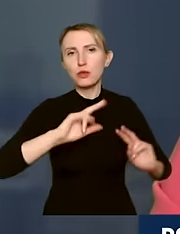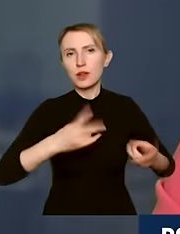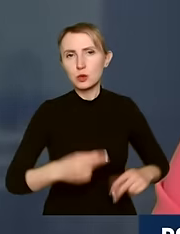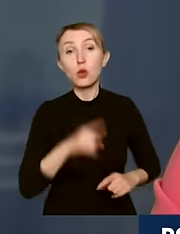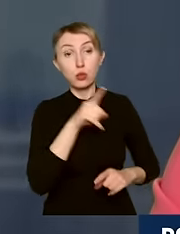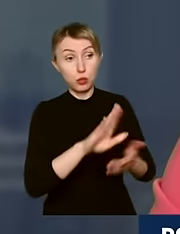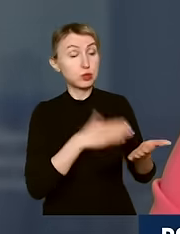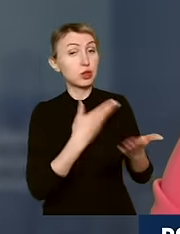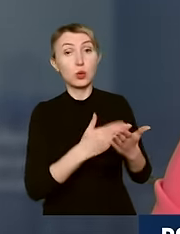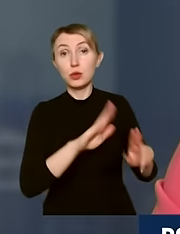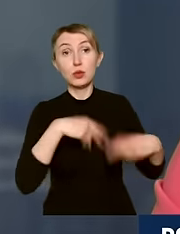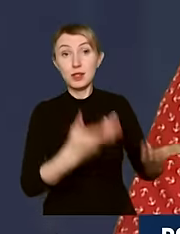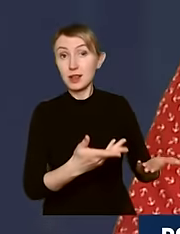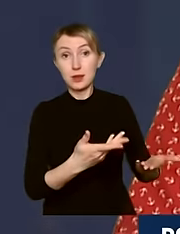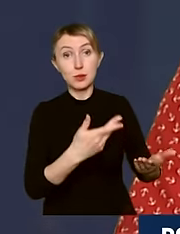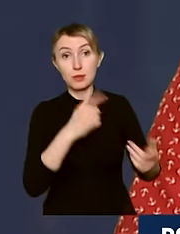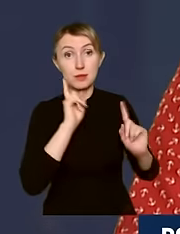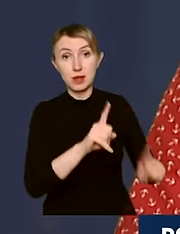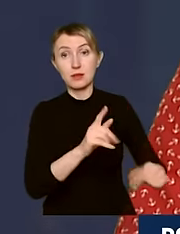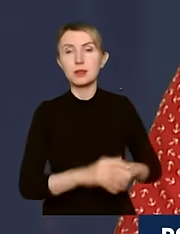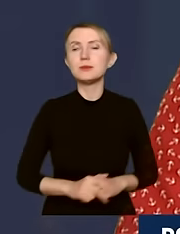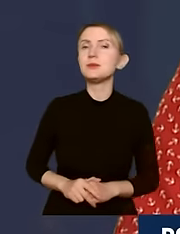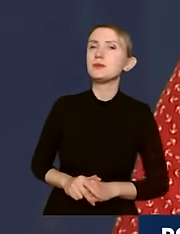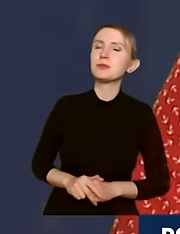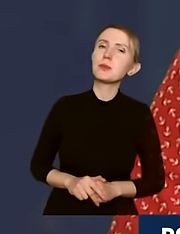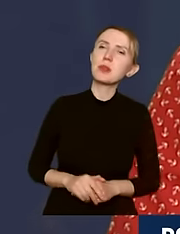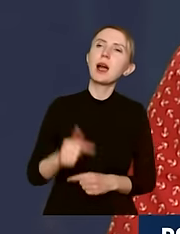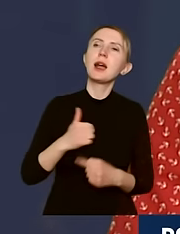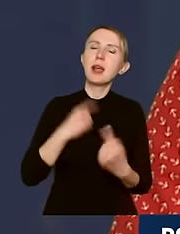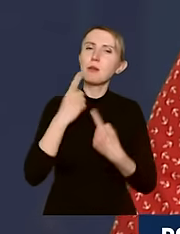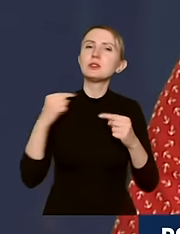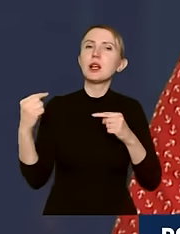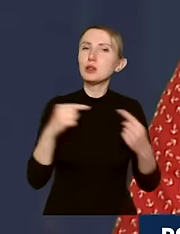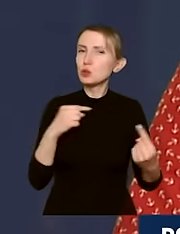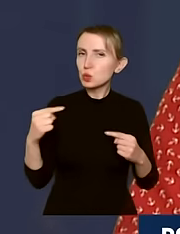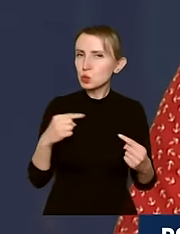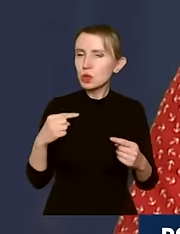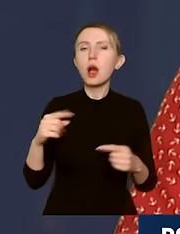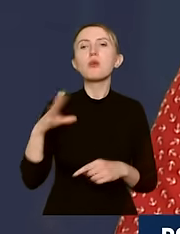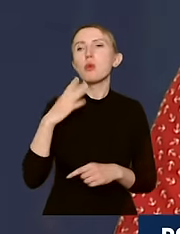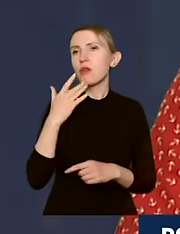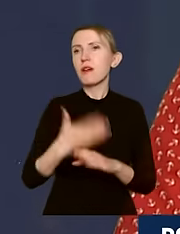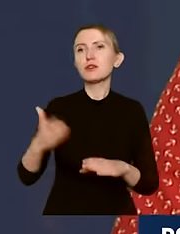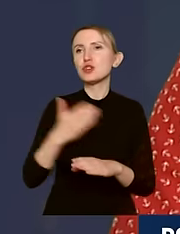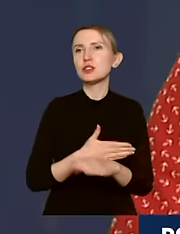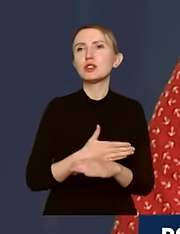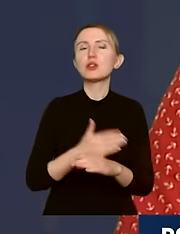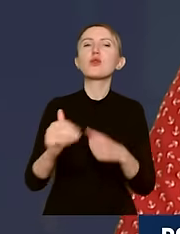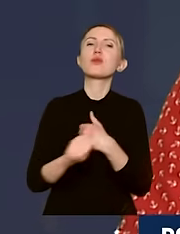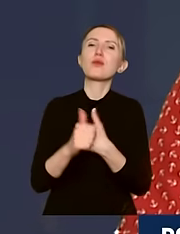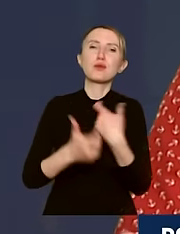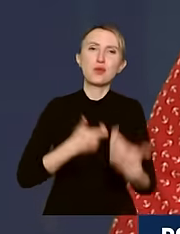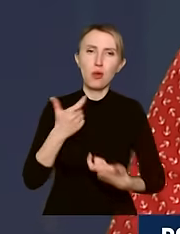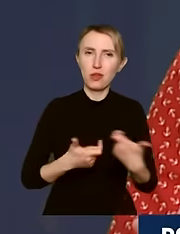Gdzie nie przyznano. Tak, oczywiście. Ja myślę, że tutaj ta dyskusja, tak jak mówiłam wcześniej, jest wywołana po to, żeby